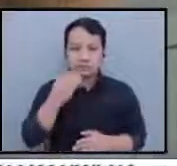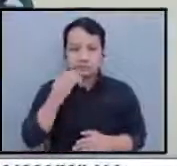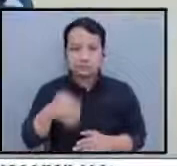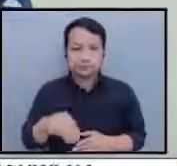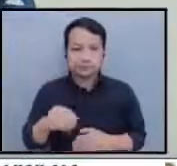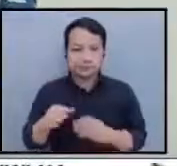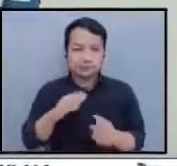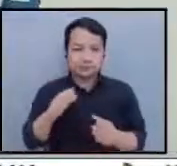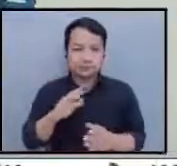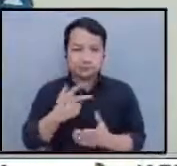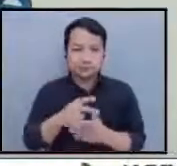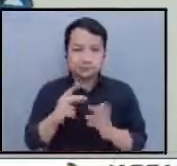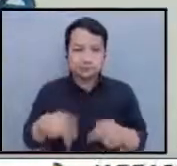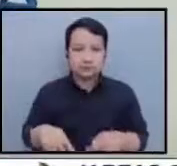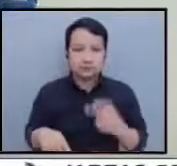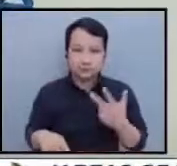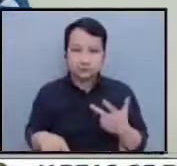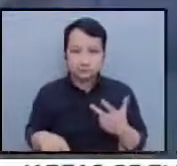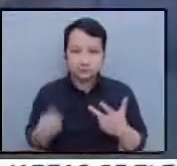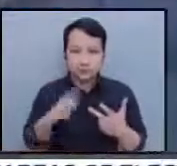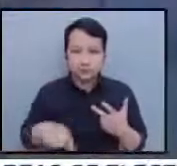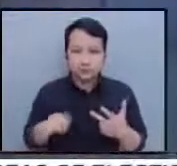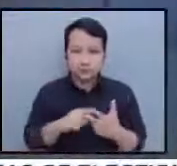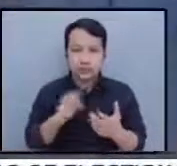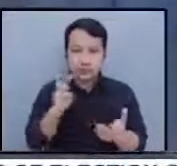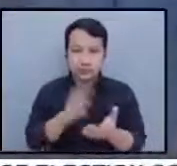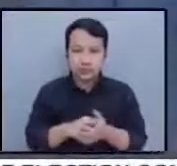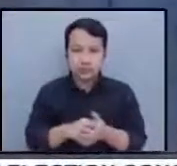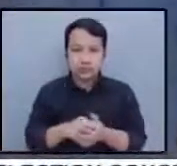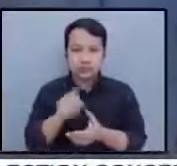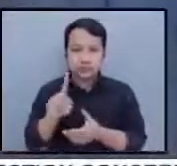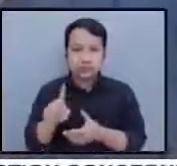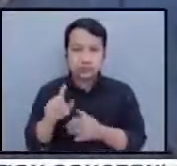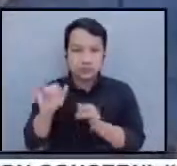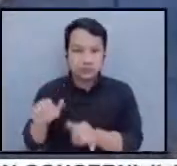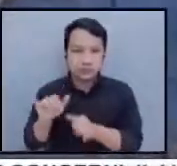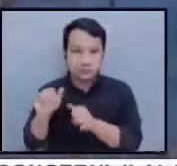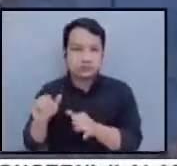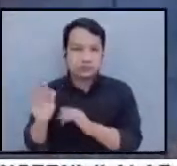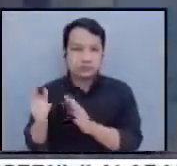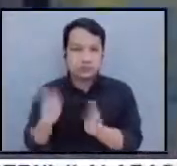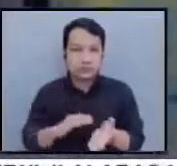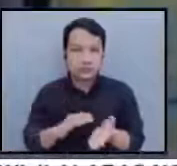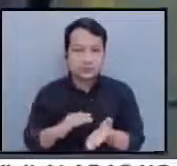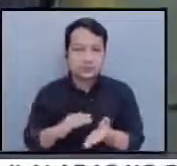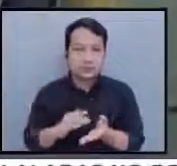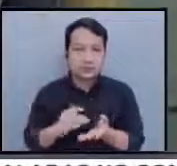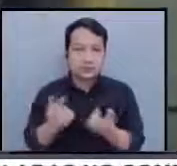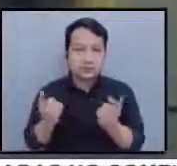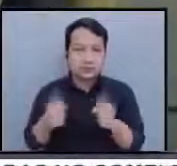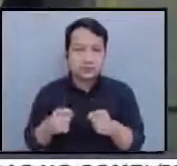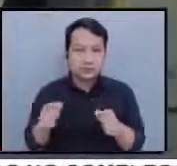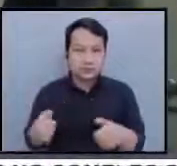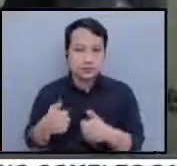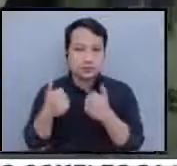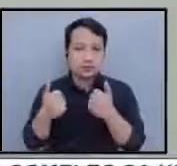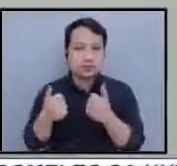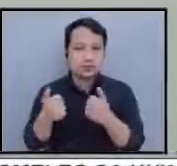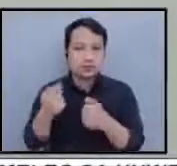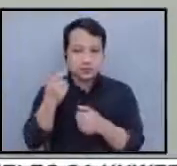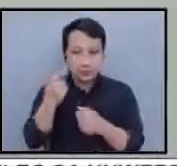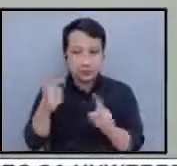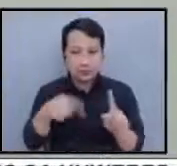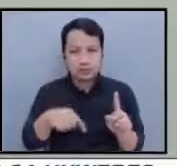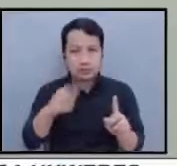Prison 3 ng Antipolo City Police na isang bystander ang nasawi sa nasabing insidente na nakilalang si